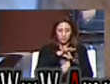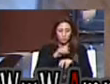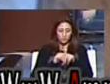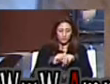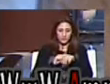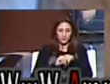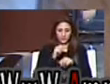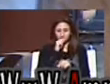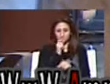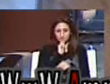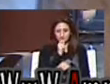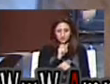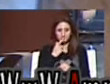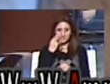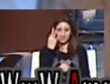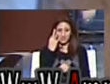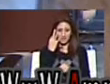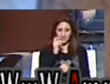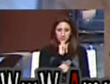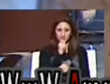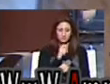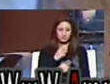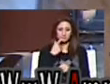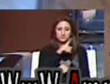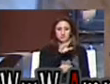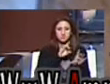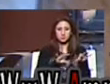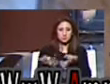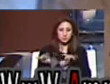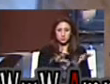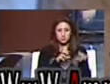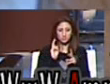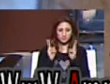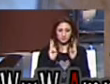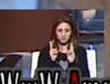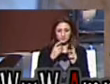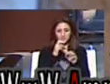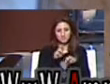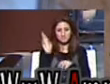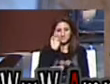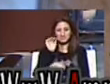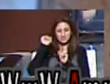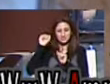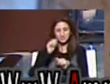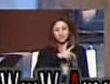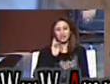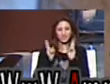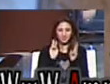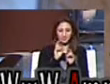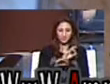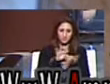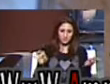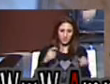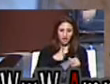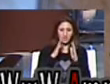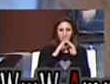الجلدية والتجميل. الفقرة الثالثة الفريق الجميل اللي بنحتفل معاه النهاردة بعيد الإخوة المسيحيين، فريق أنا